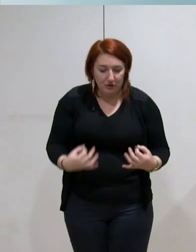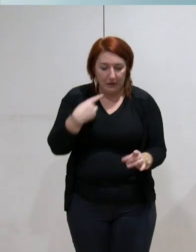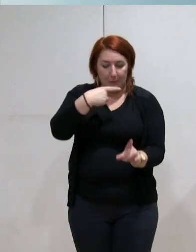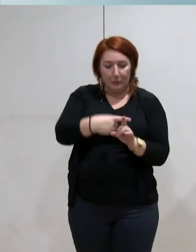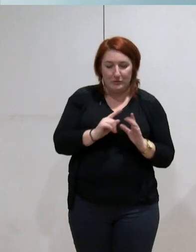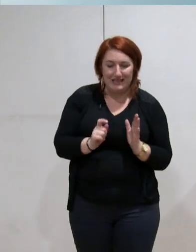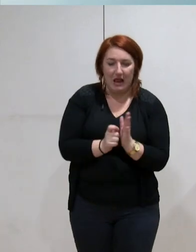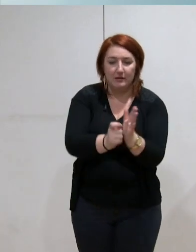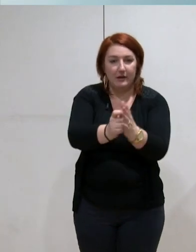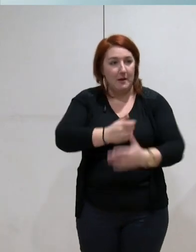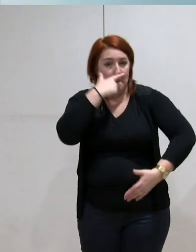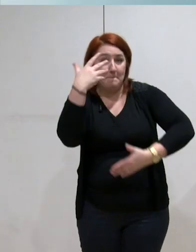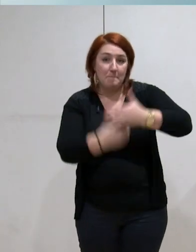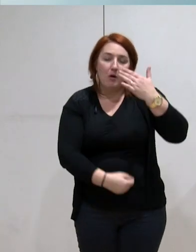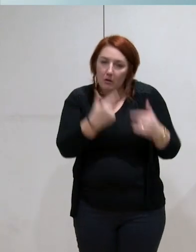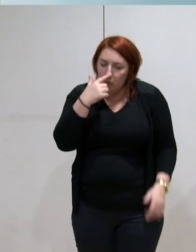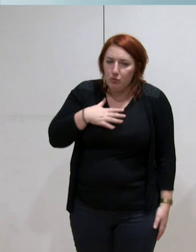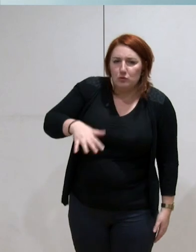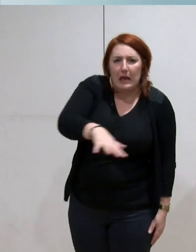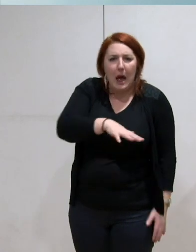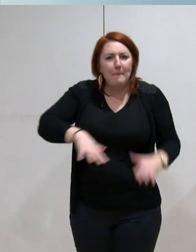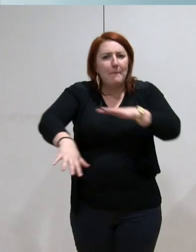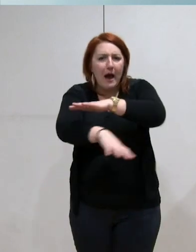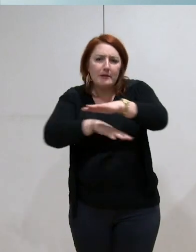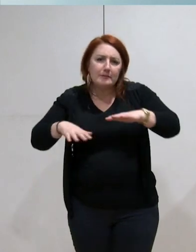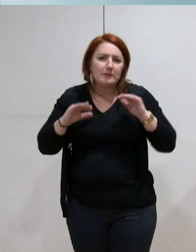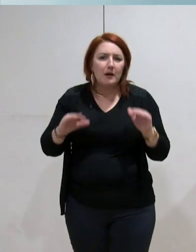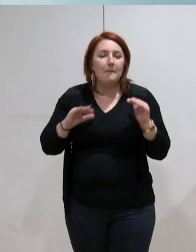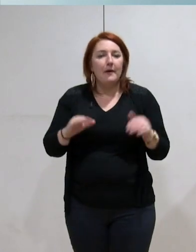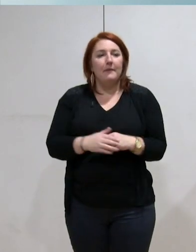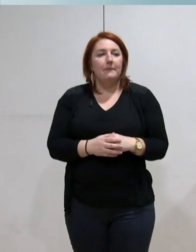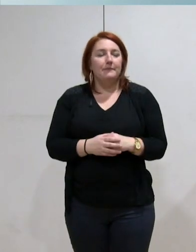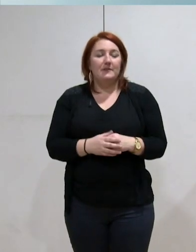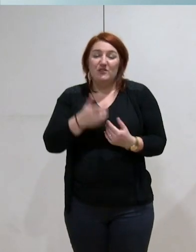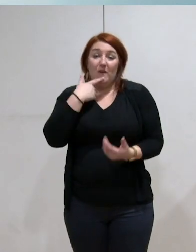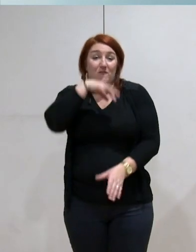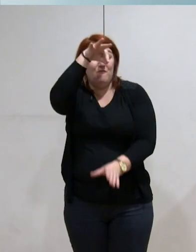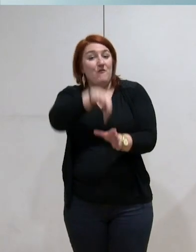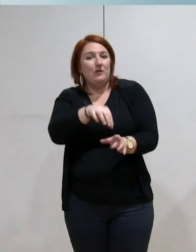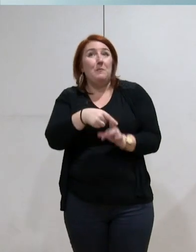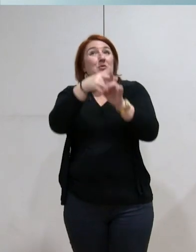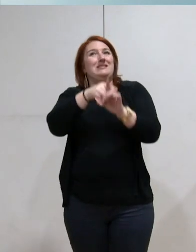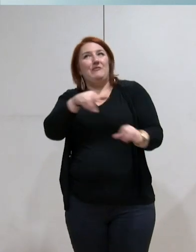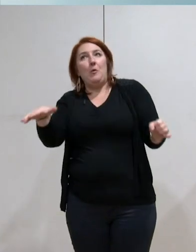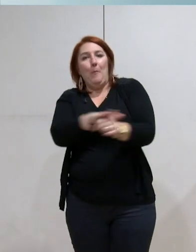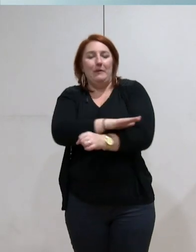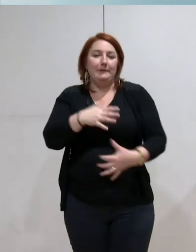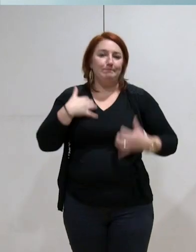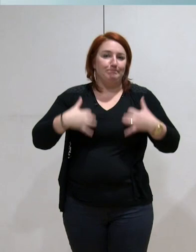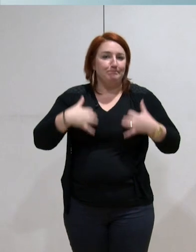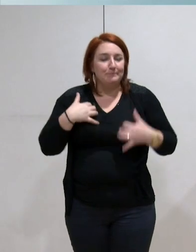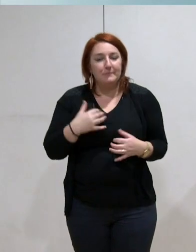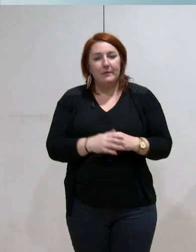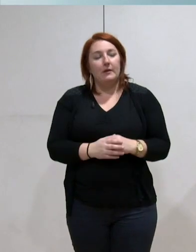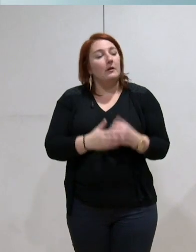semble les plus élémentaires pour nous prononcer totalement favorablement ce soir nous avons eu je